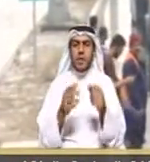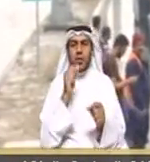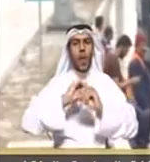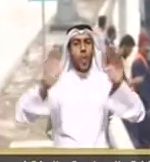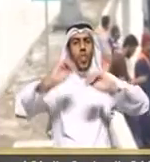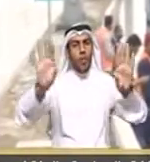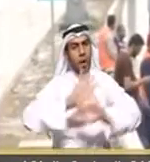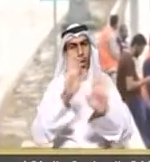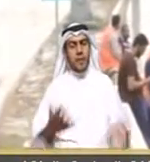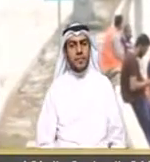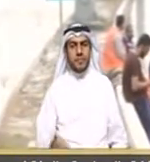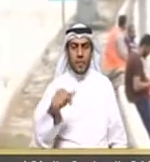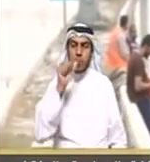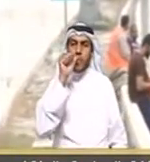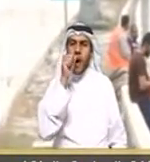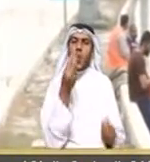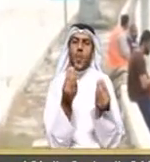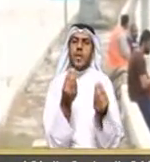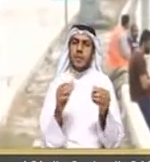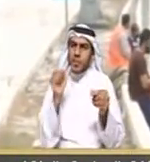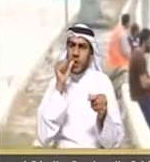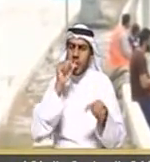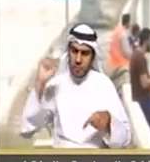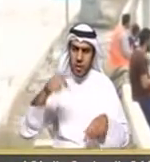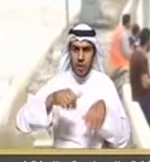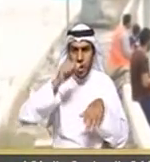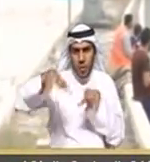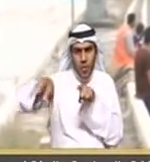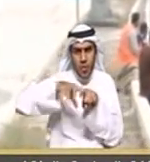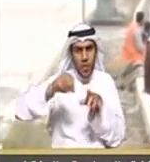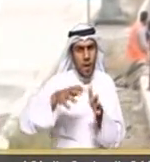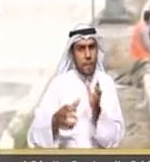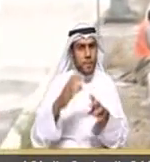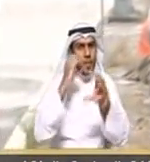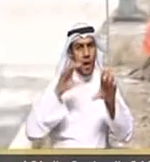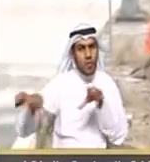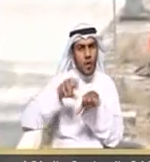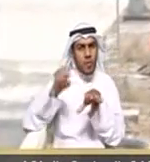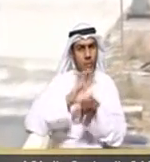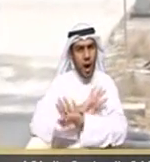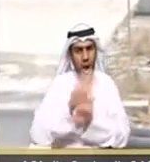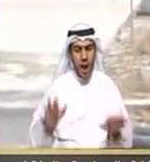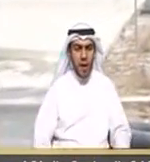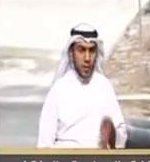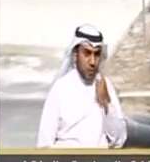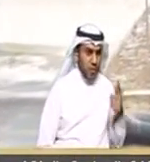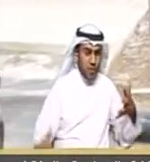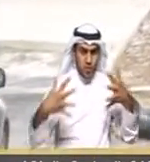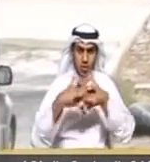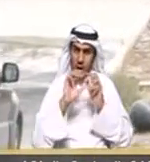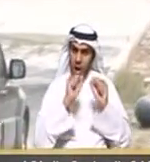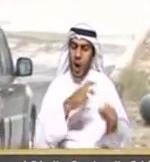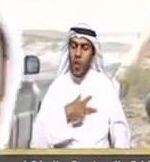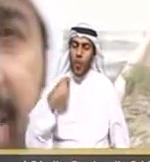ومستمرة لسحب الكميات تسابقا مع الزمن، بعد ما تم الاستعانة بمعدات